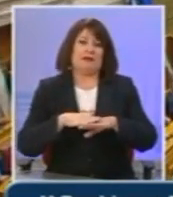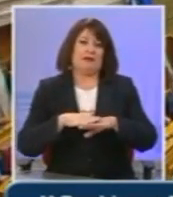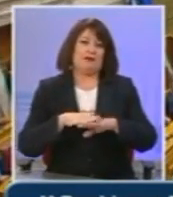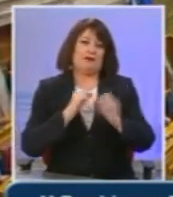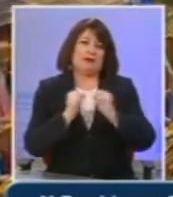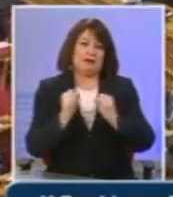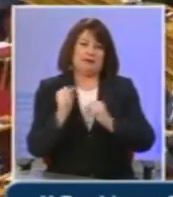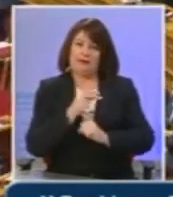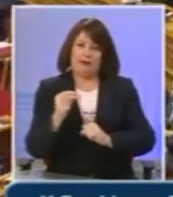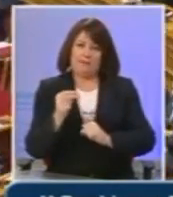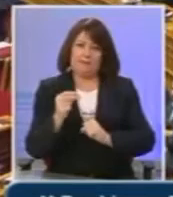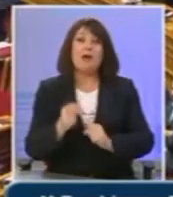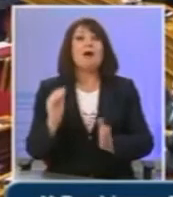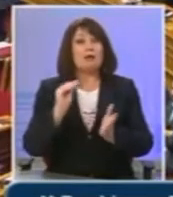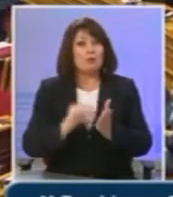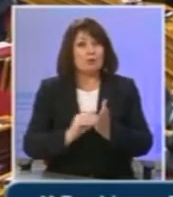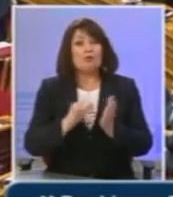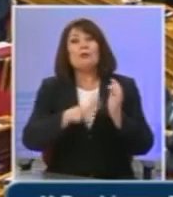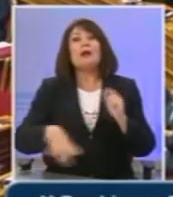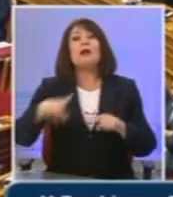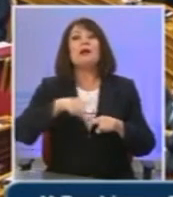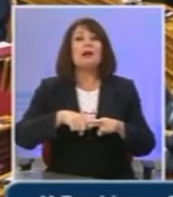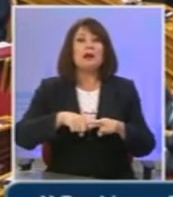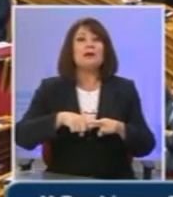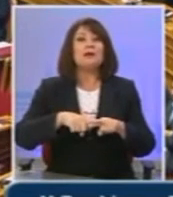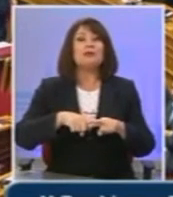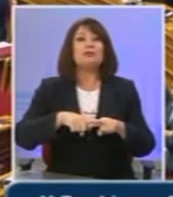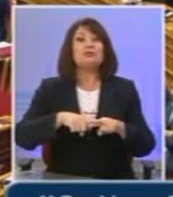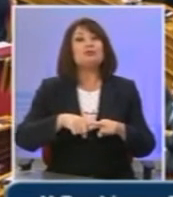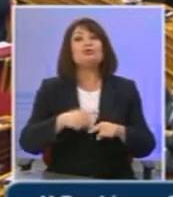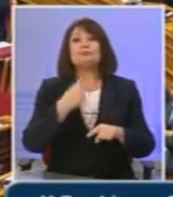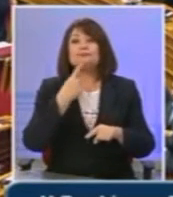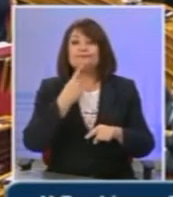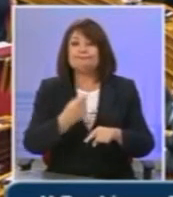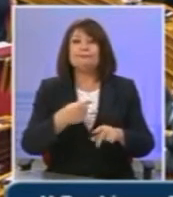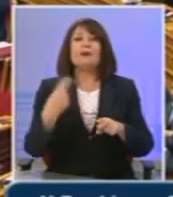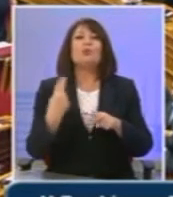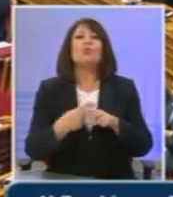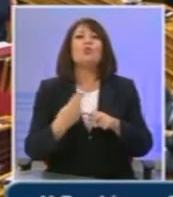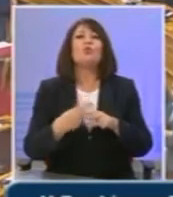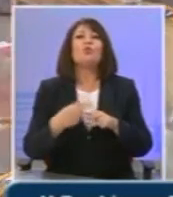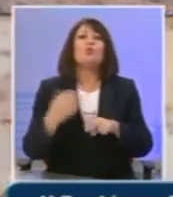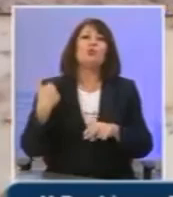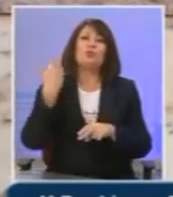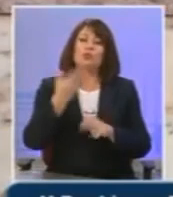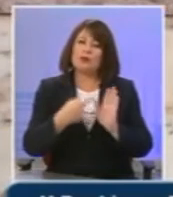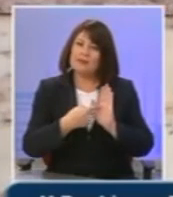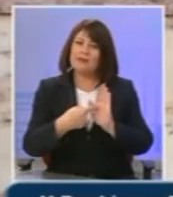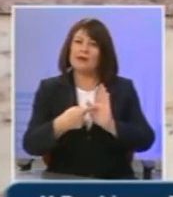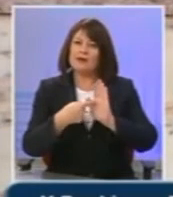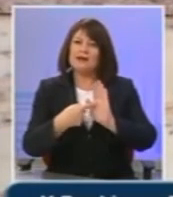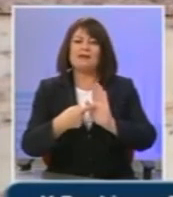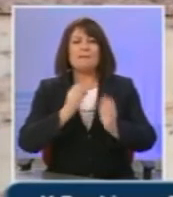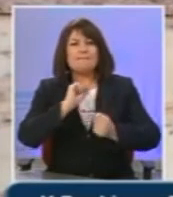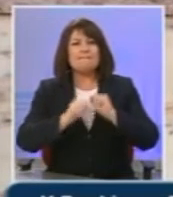κρίση. Όπως επίσης ο λαός μας κατέθεσε ιστορικής κλίμακας δείγματα